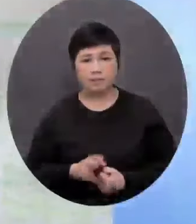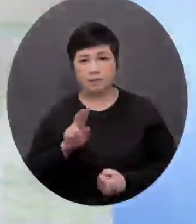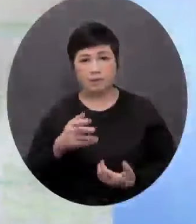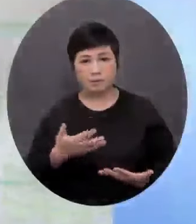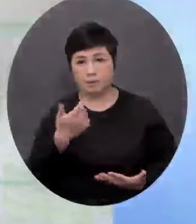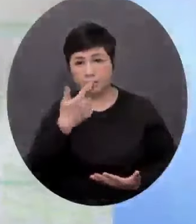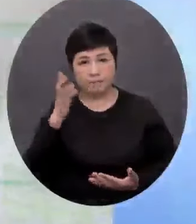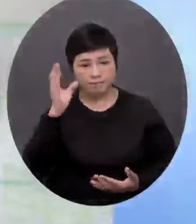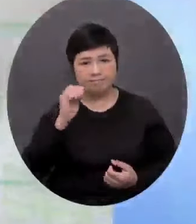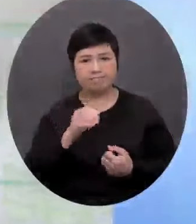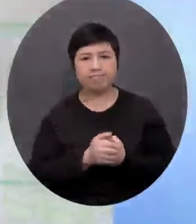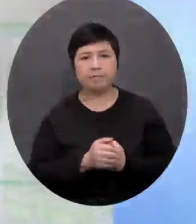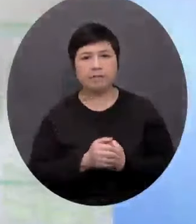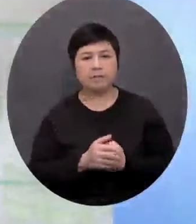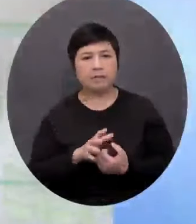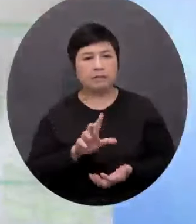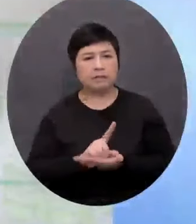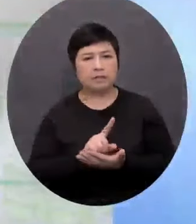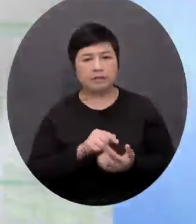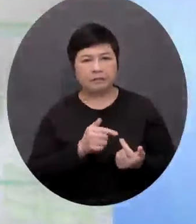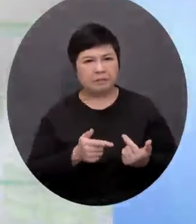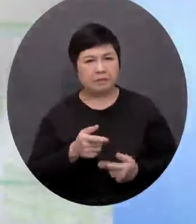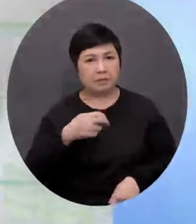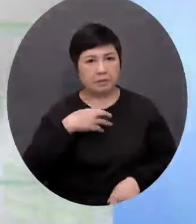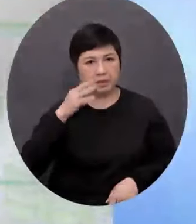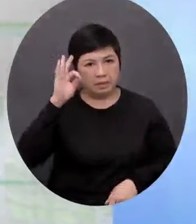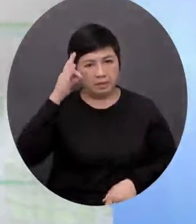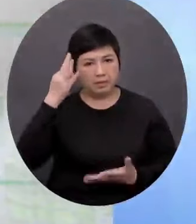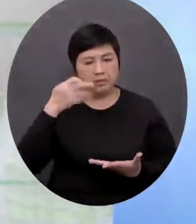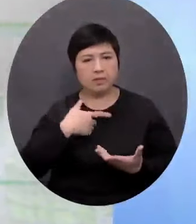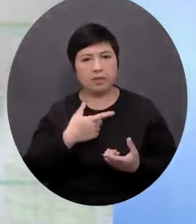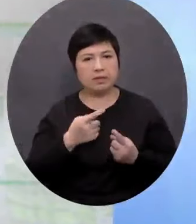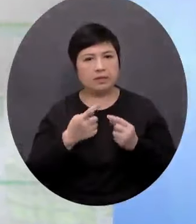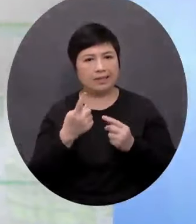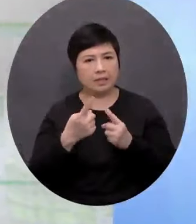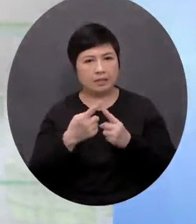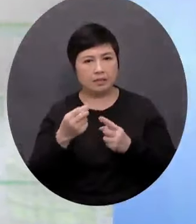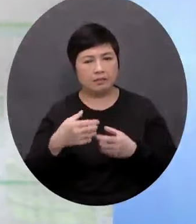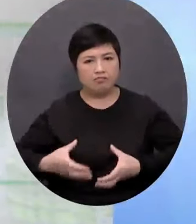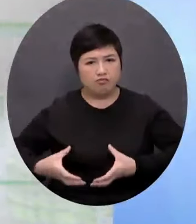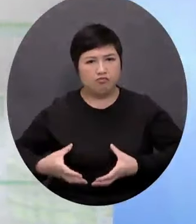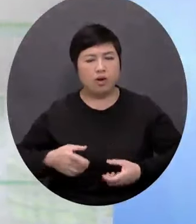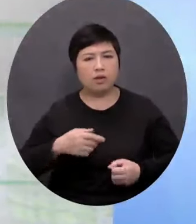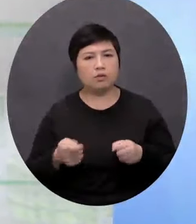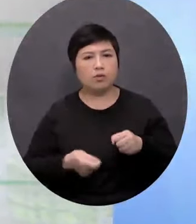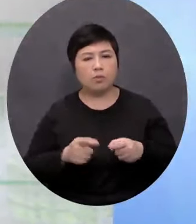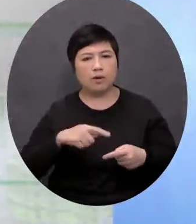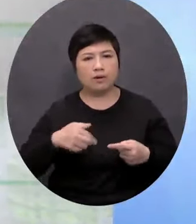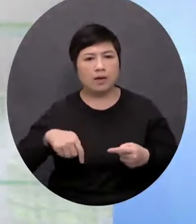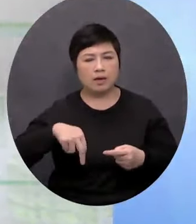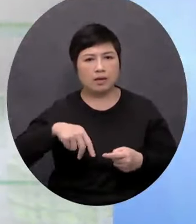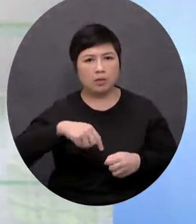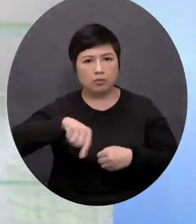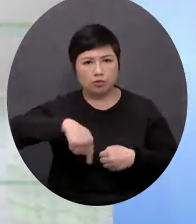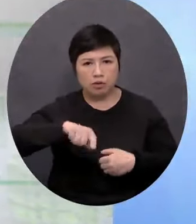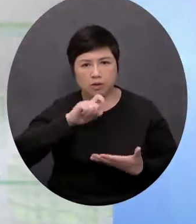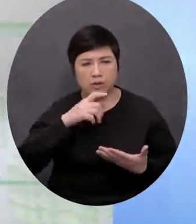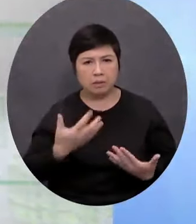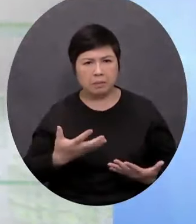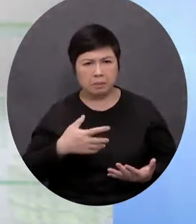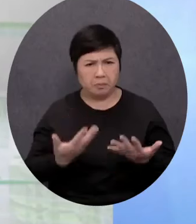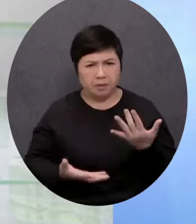睇睇今日新闻内容。一连三日的香港国际七人榄球赛在大球场开锣，今届七榄亦都好可能是